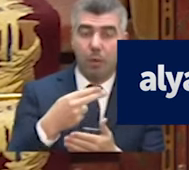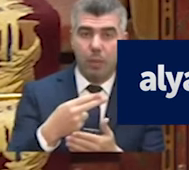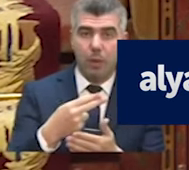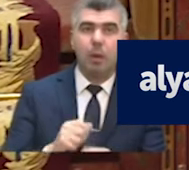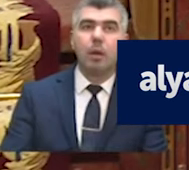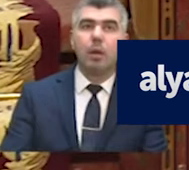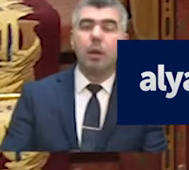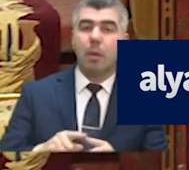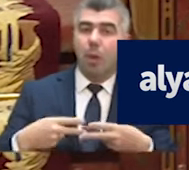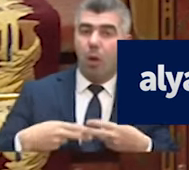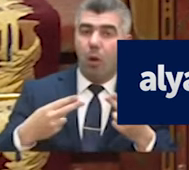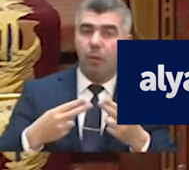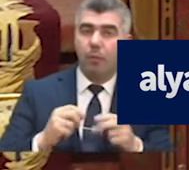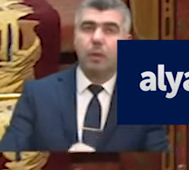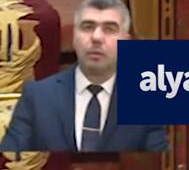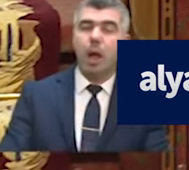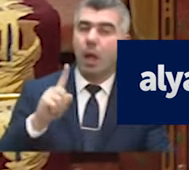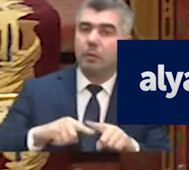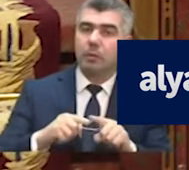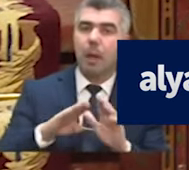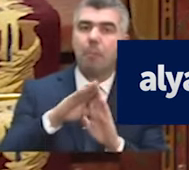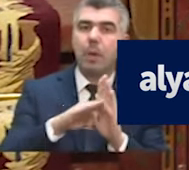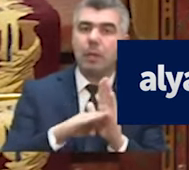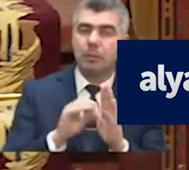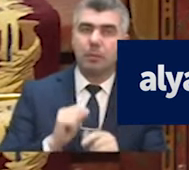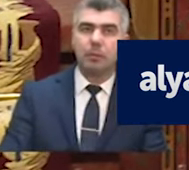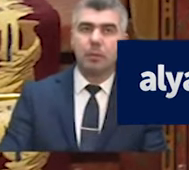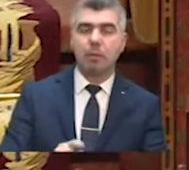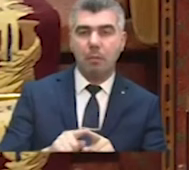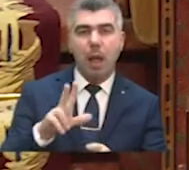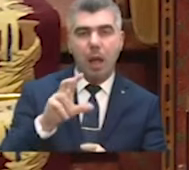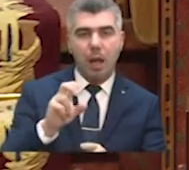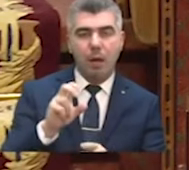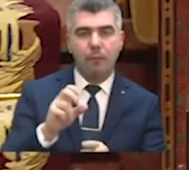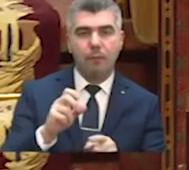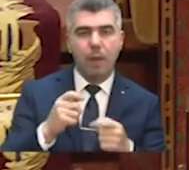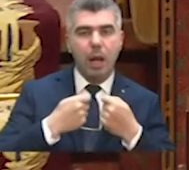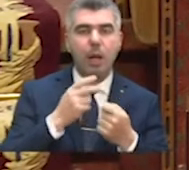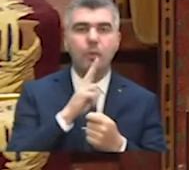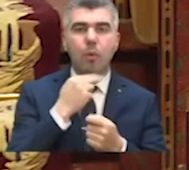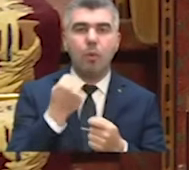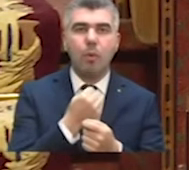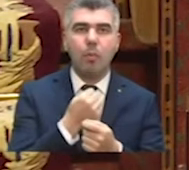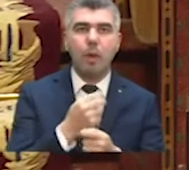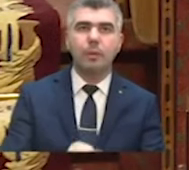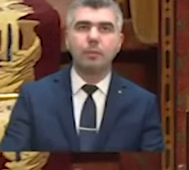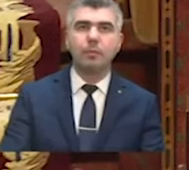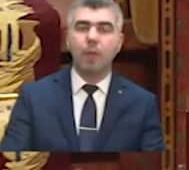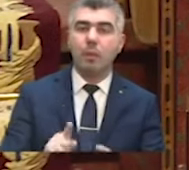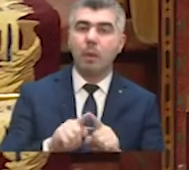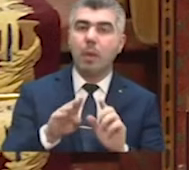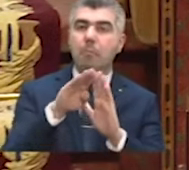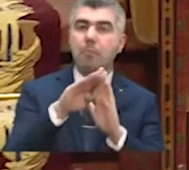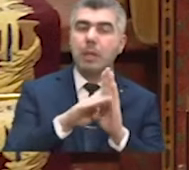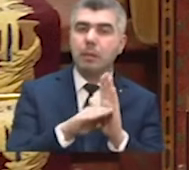المنظومة التعليمية ترفض من طرف المكتب. أنا عارف الإحراج السيد رئيس الحكومة، الإحراج هو أنه المكتب